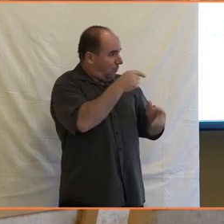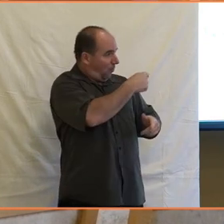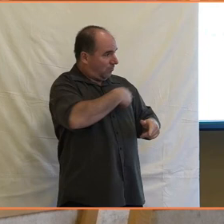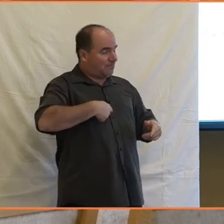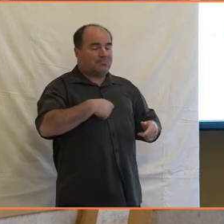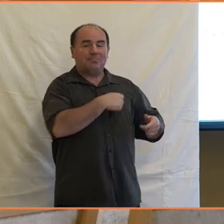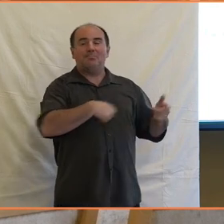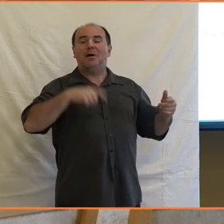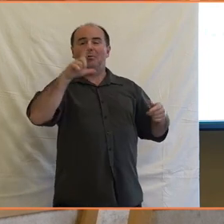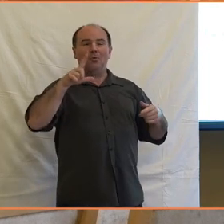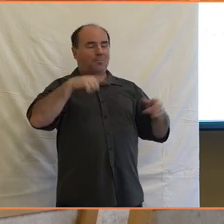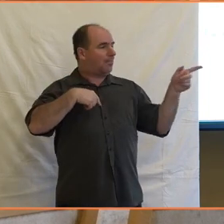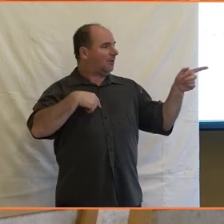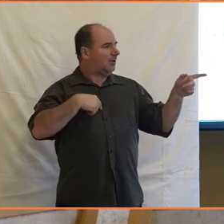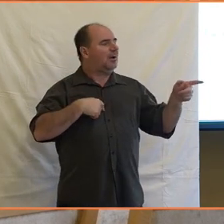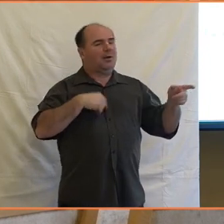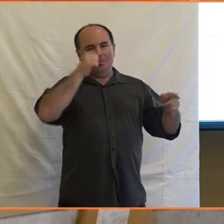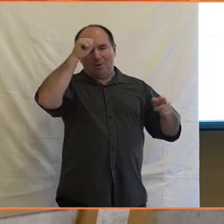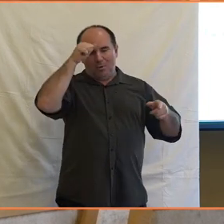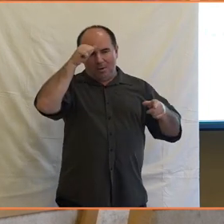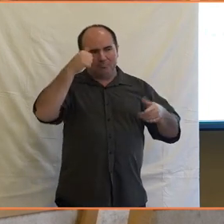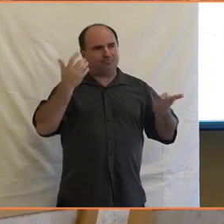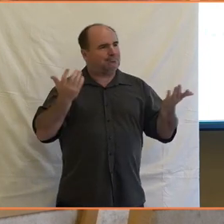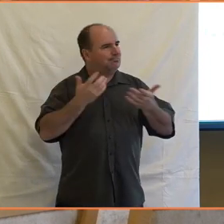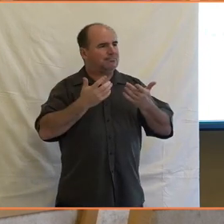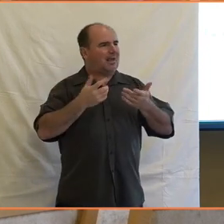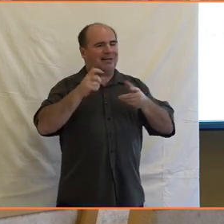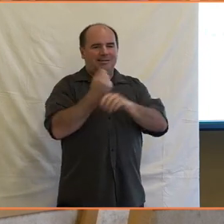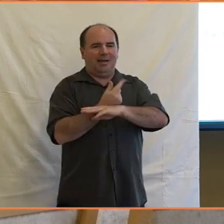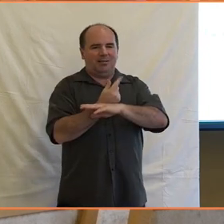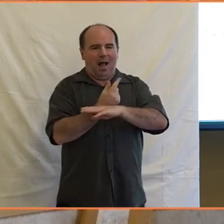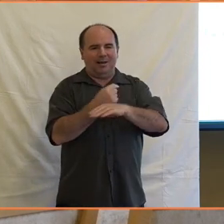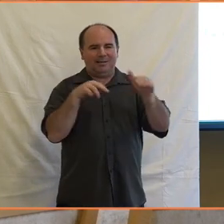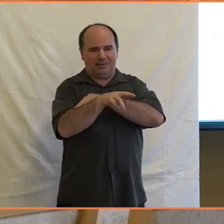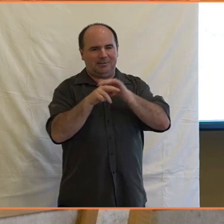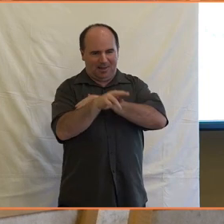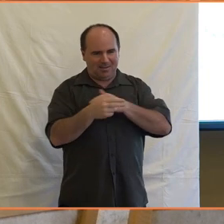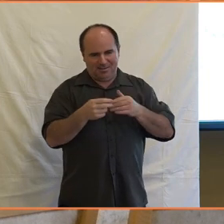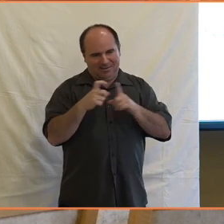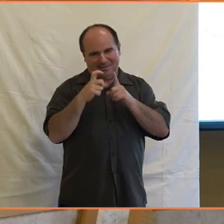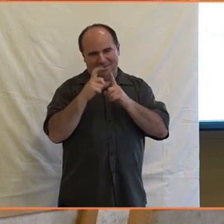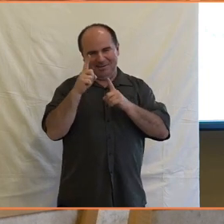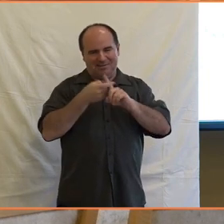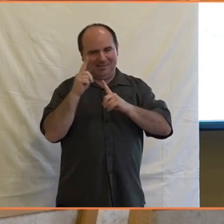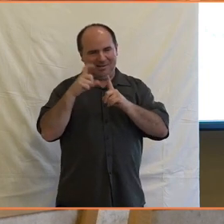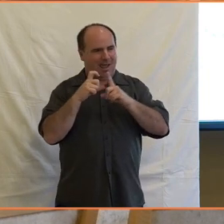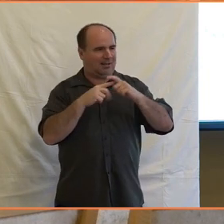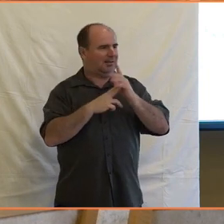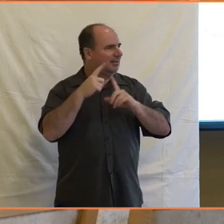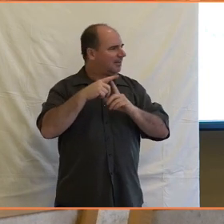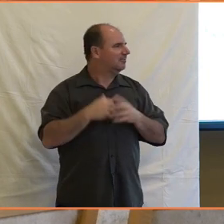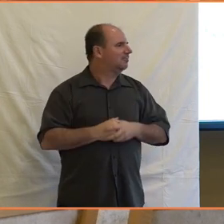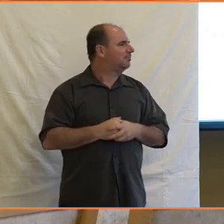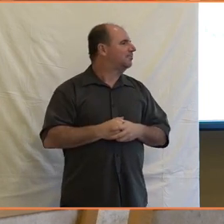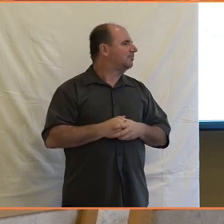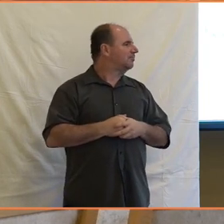jmenuje Digitální disidenti a pokračujeme v projekcích. Takže kdo byste chtěl vidět pana Lupače aspoň na plátně a nemůžete přijet na jeho přednášku, tak můžete